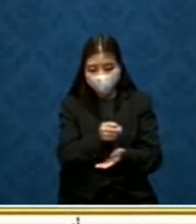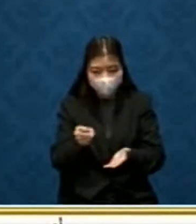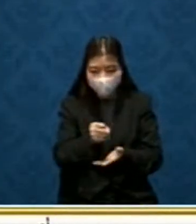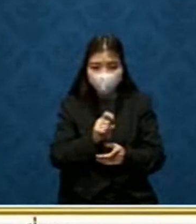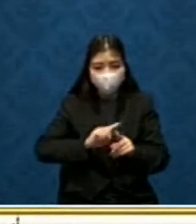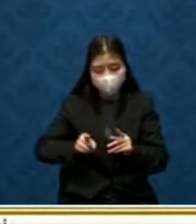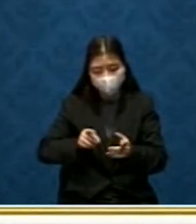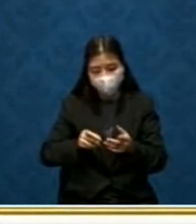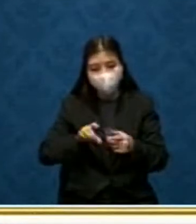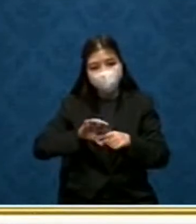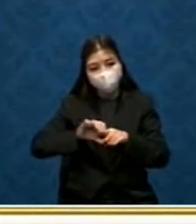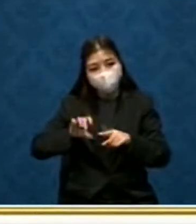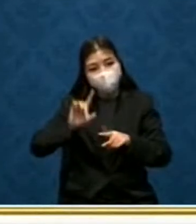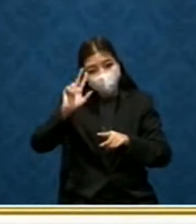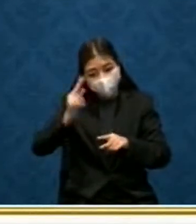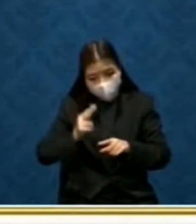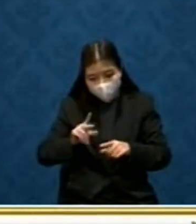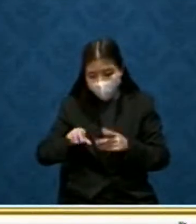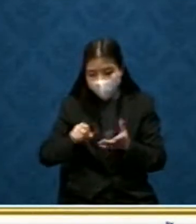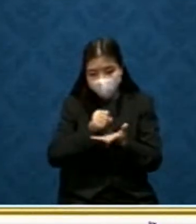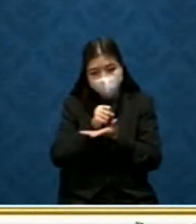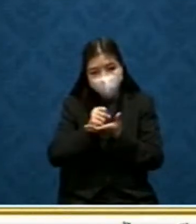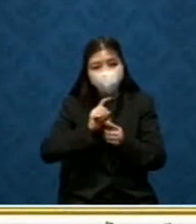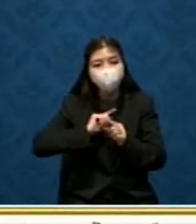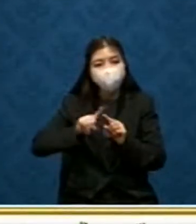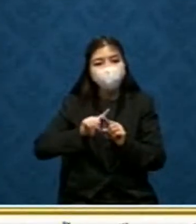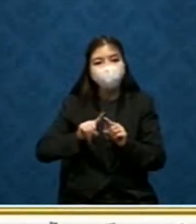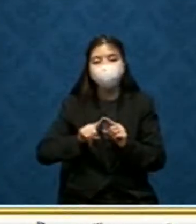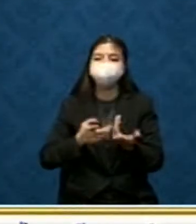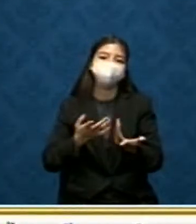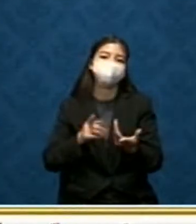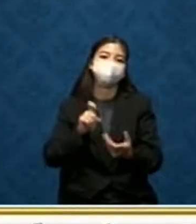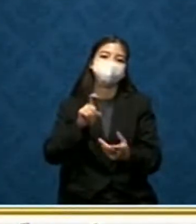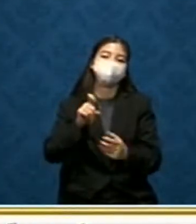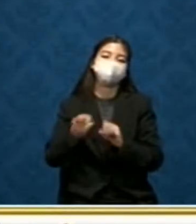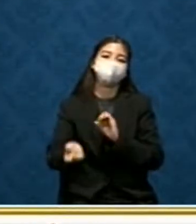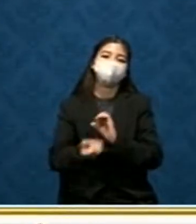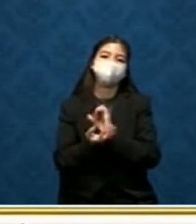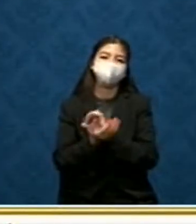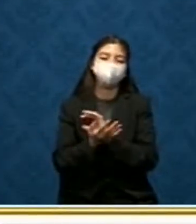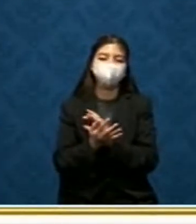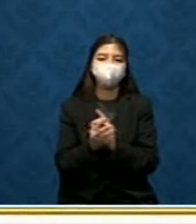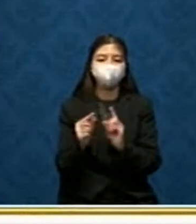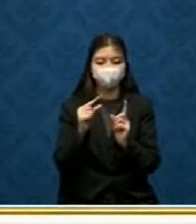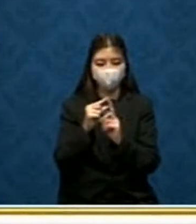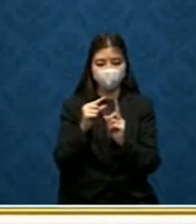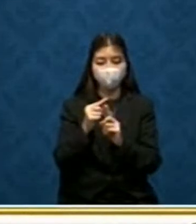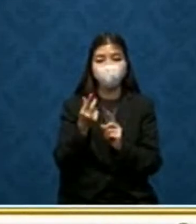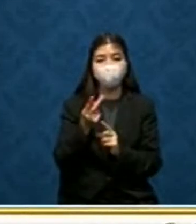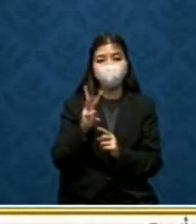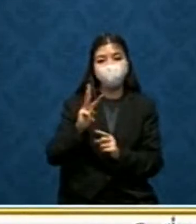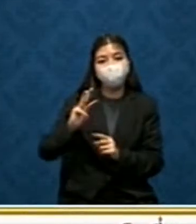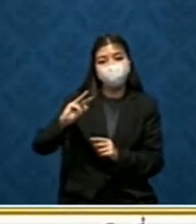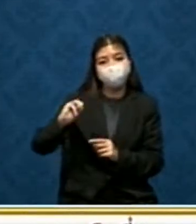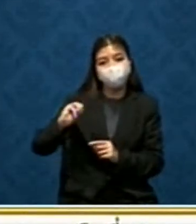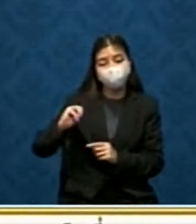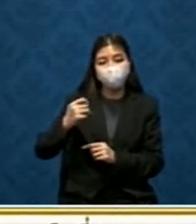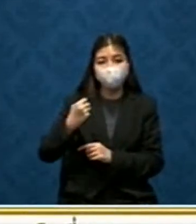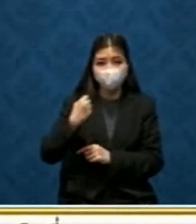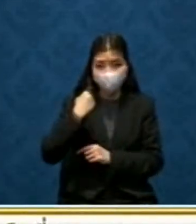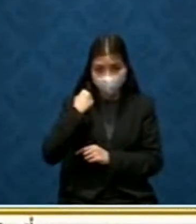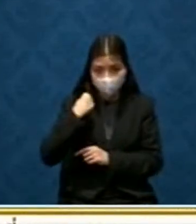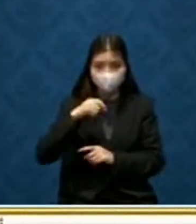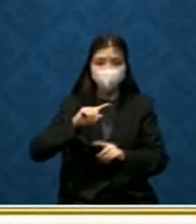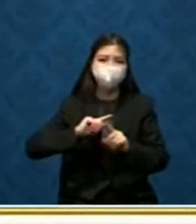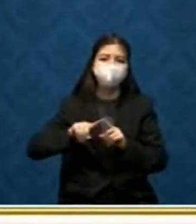ไม่ม algumasหน่าเพรวความมนคงบริบทใหม่คือความมั่นคงของสบัจจากรคนุ